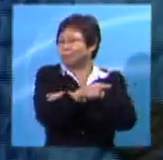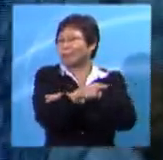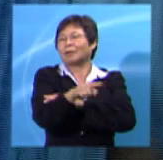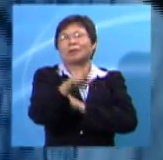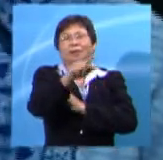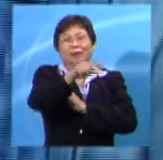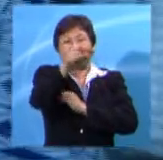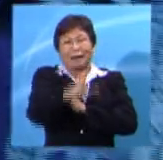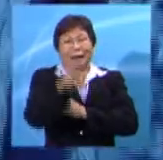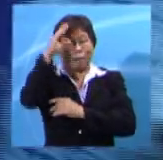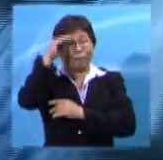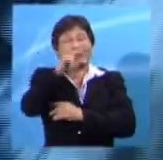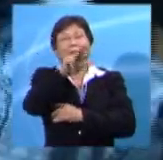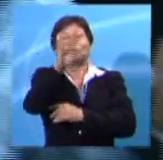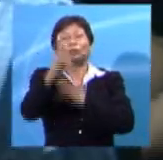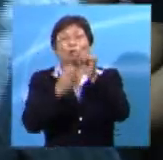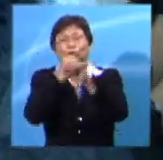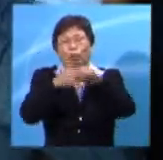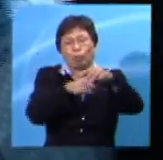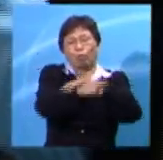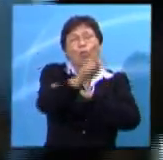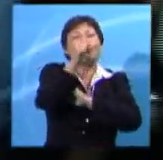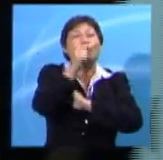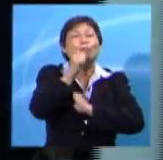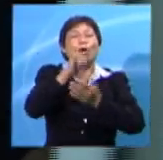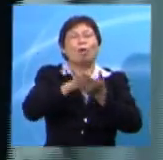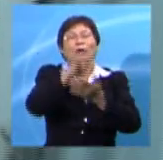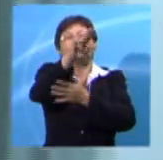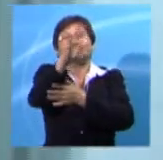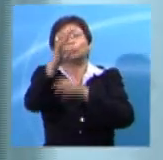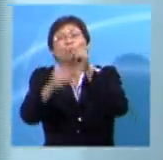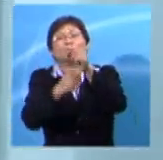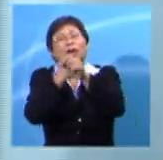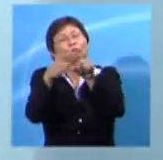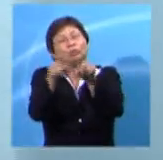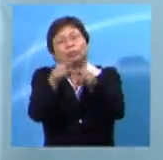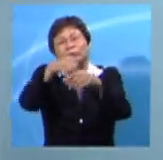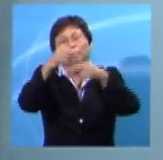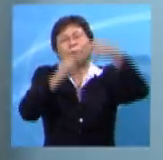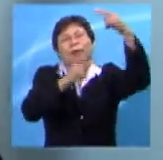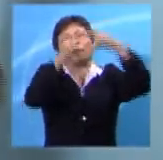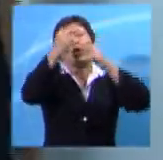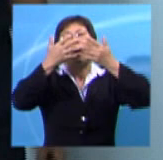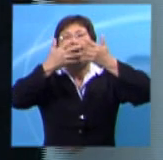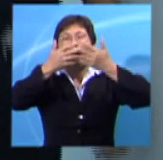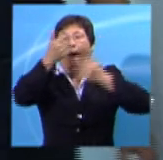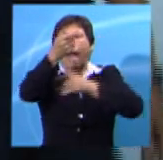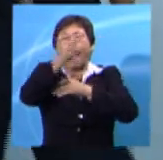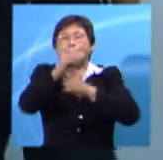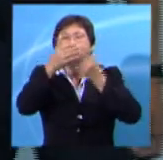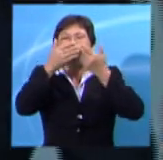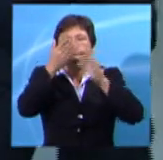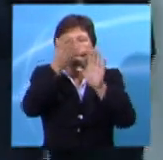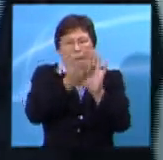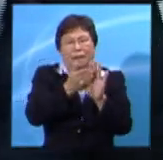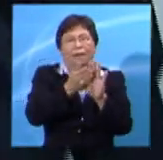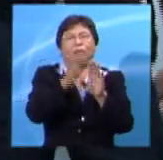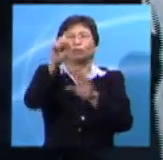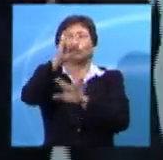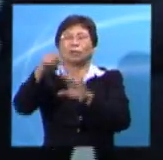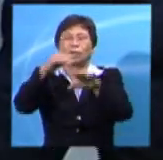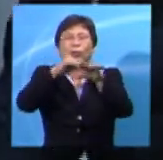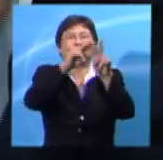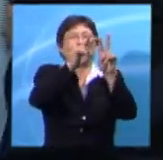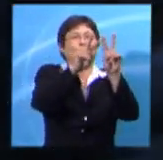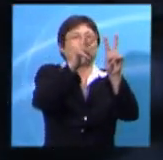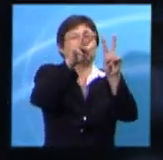37 tahun didakwa membunuh norazita juga 37 tahun di dalam bangunan mbank Subang Jaya pada 23 Oktober